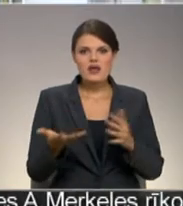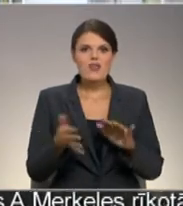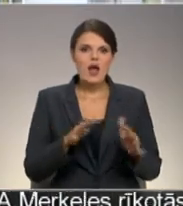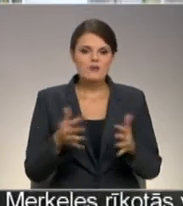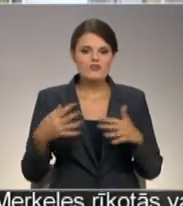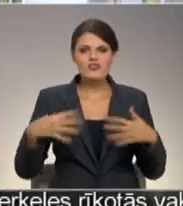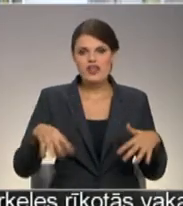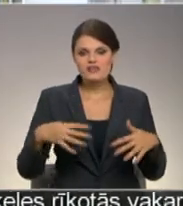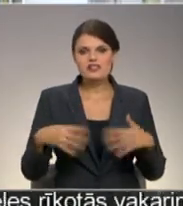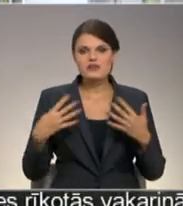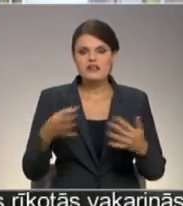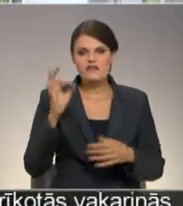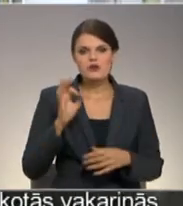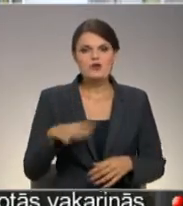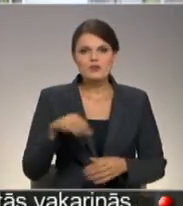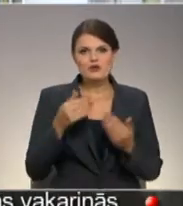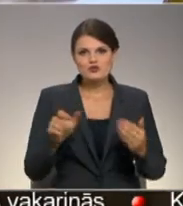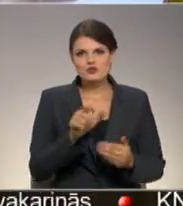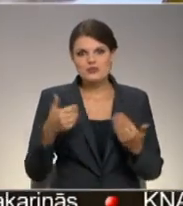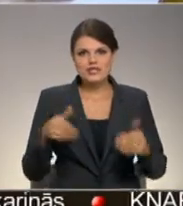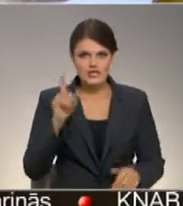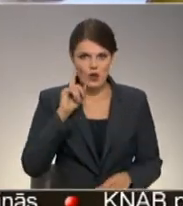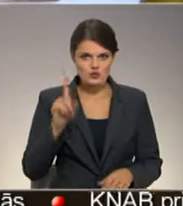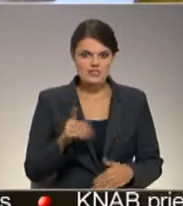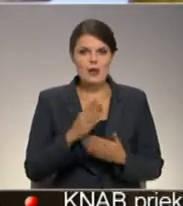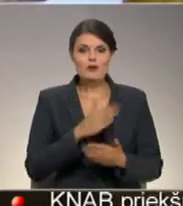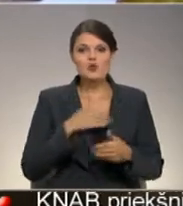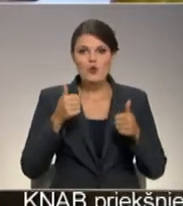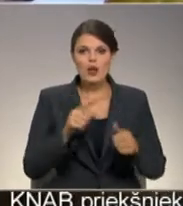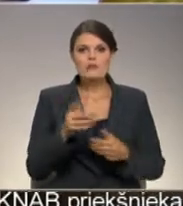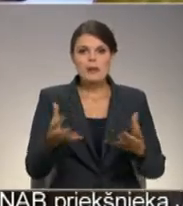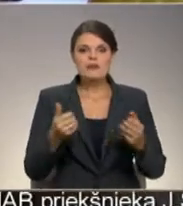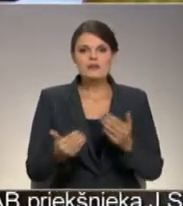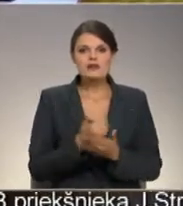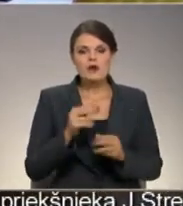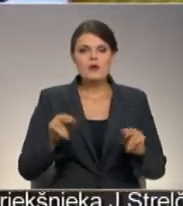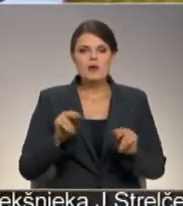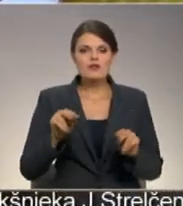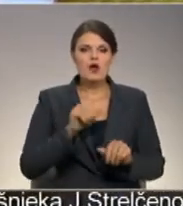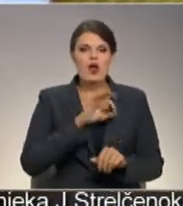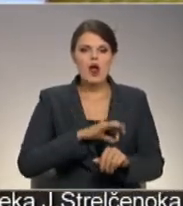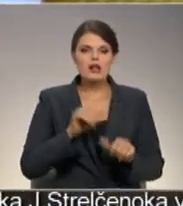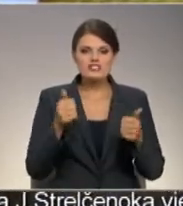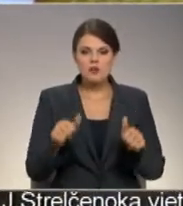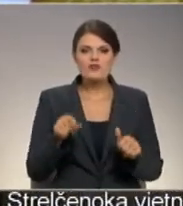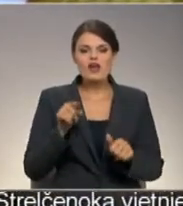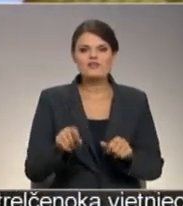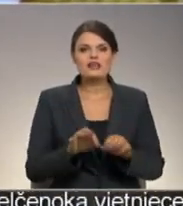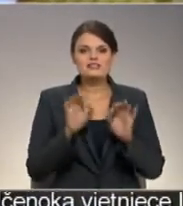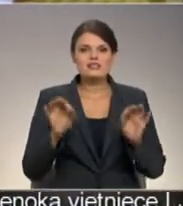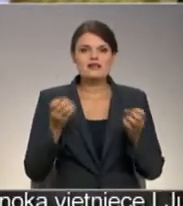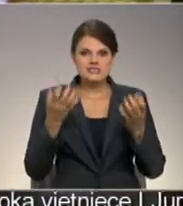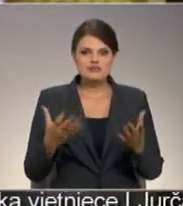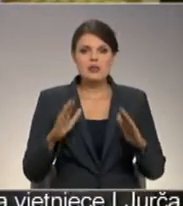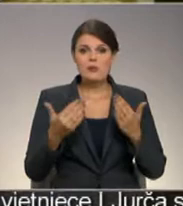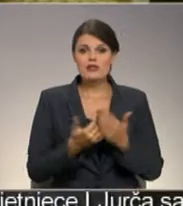aptuveni 99% mēs šobrīd jau zinām. Esot ļoti labi, ka ir pieņemts jaunais pedagogu atalgojuma modelis, jo tas vieš skaidrību,